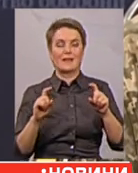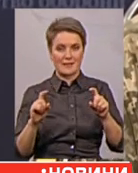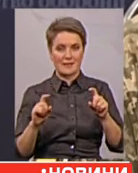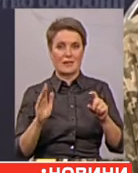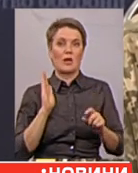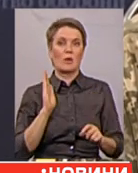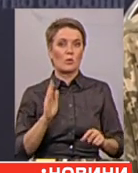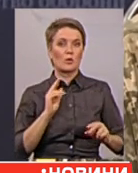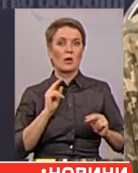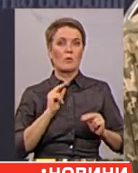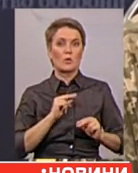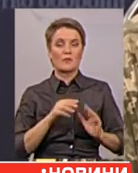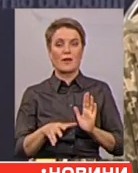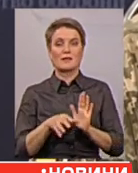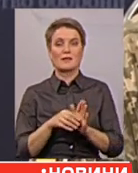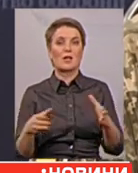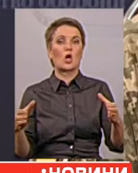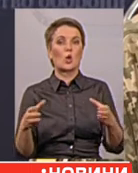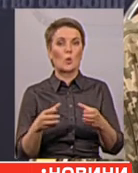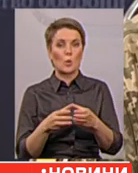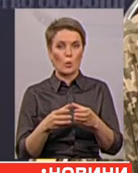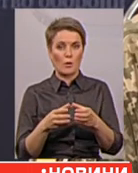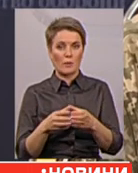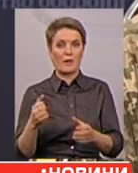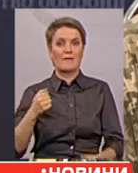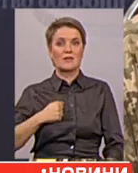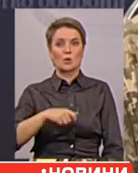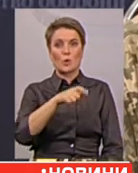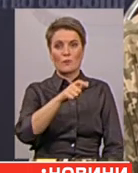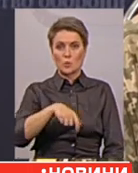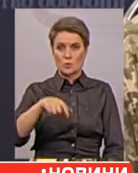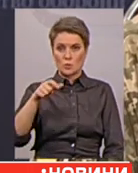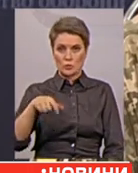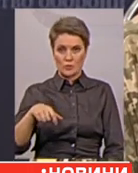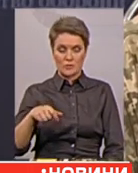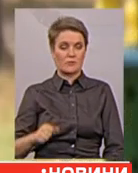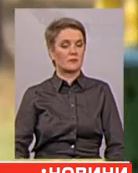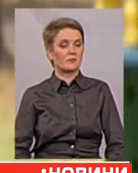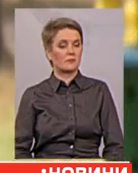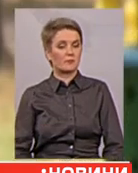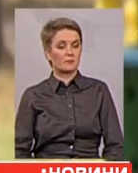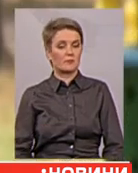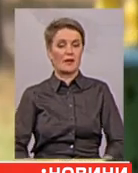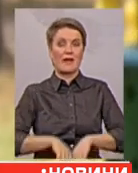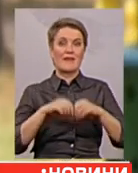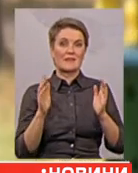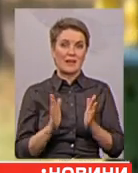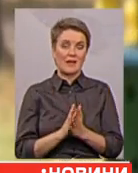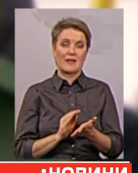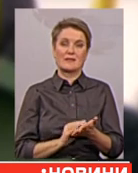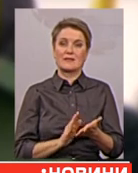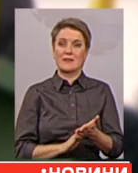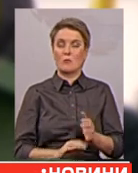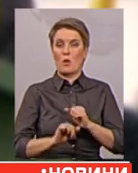будуть працювати з групами військовослужбовців, які будуть виходити туди на реабілітацію. Узагалі ж, за даними оборонного